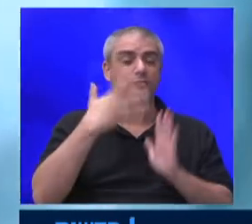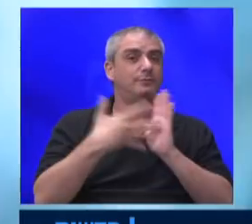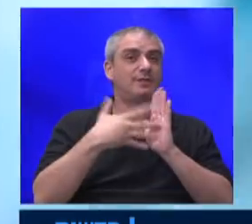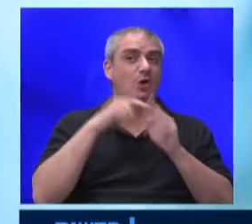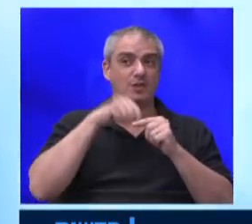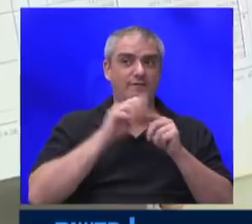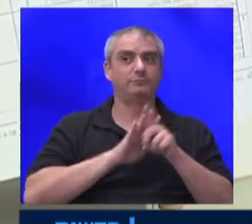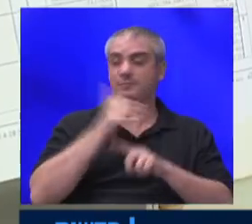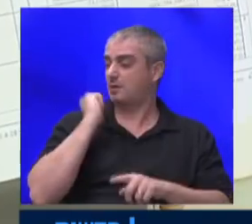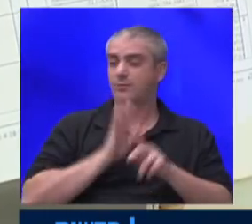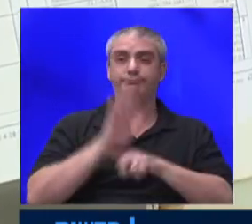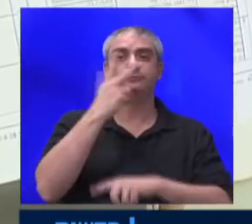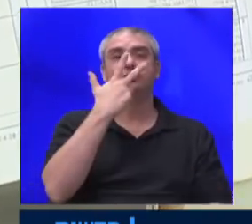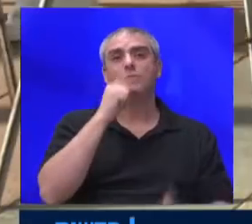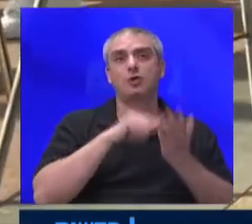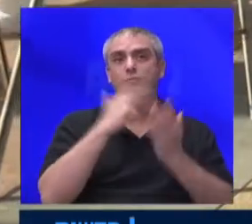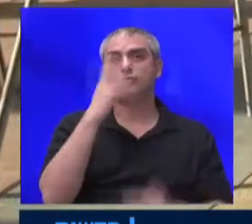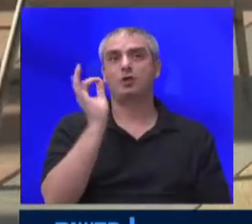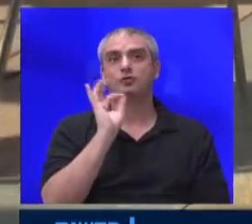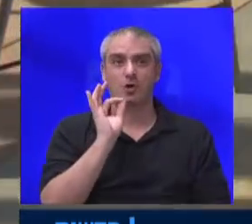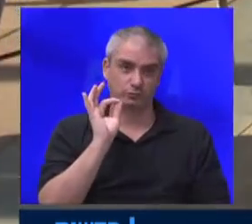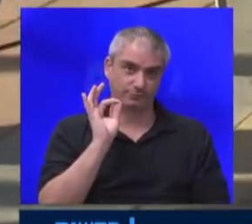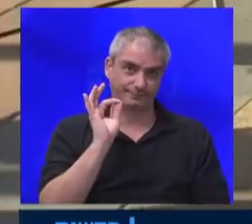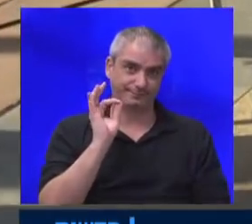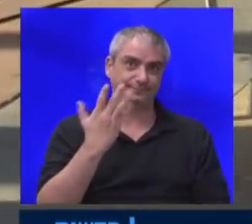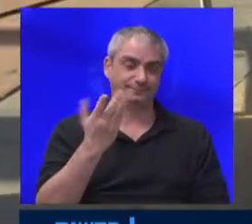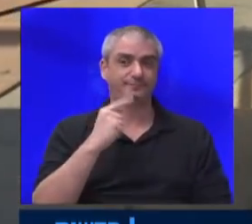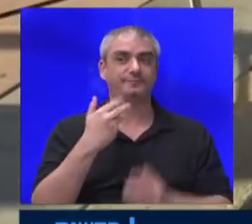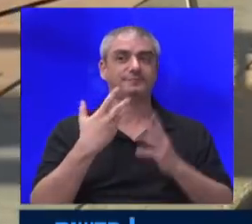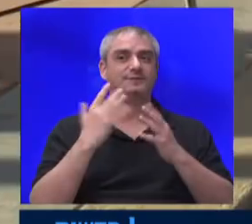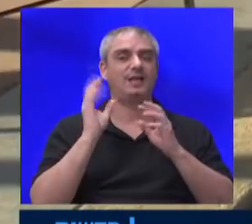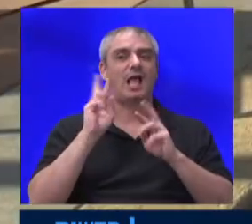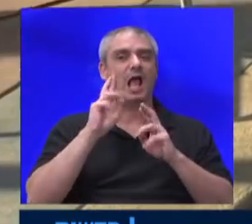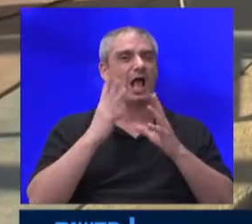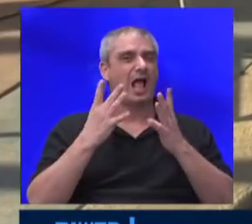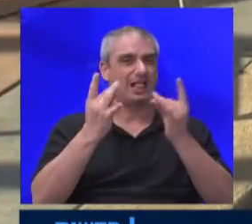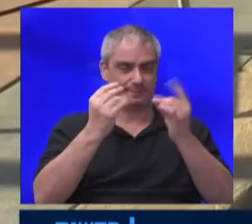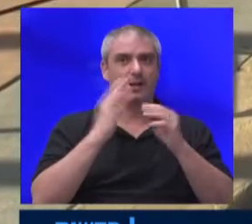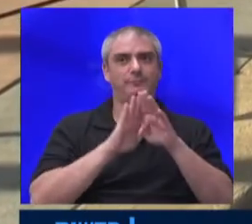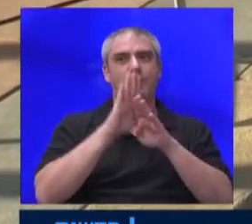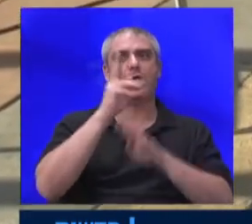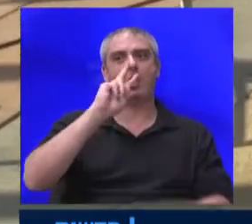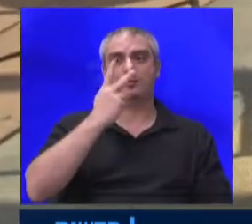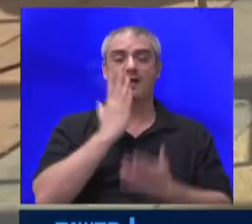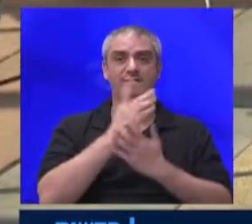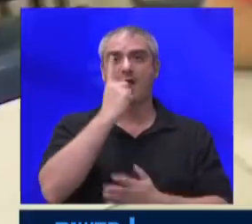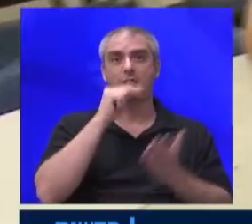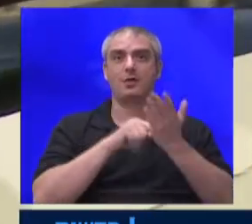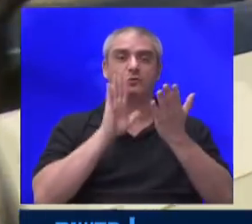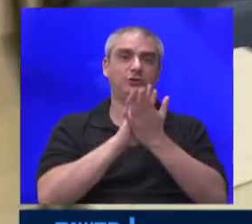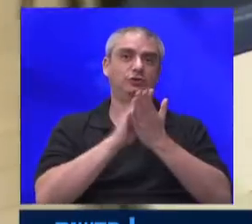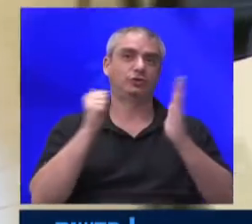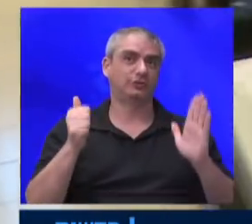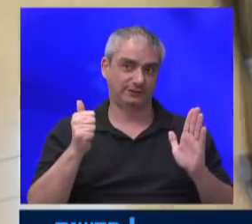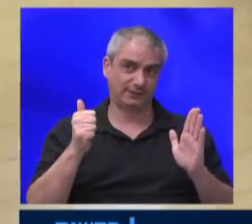ליותר מ3.3%, ומקדם ההדבקה ממשיך גם הוא להאמיר, וכבר עומד על 1.16.